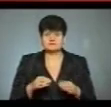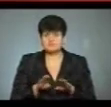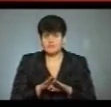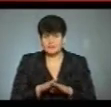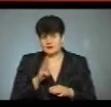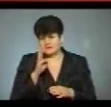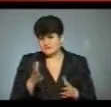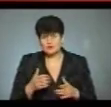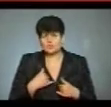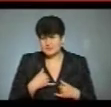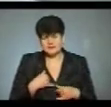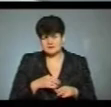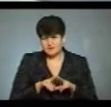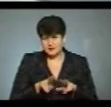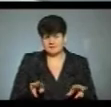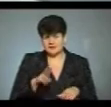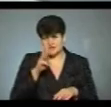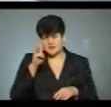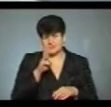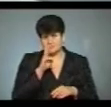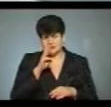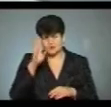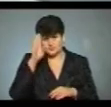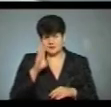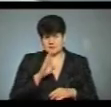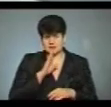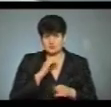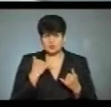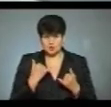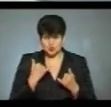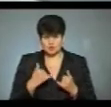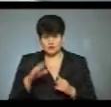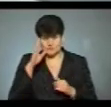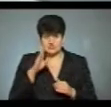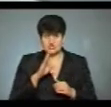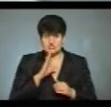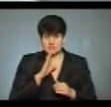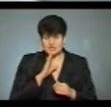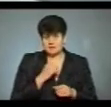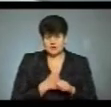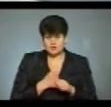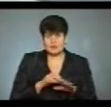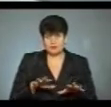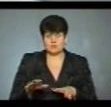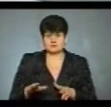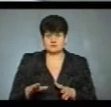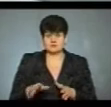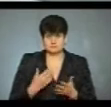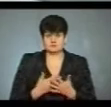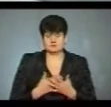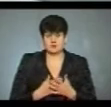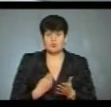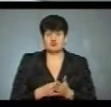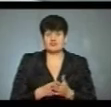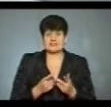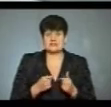жінок. Звичайно, у нас рівна заробітна плата чоловіків і жінок. Якщо сьогодні чи чоловік, чи жінка претендують на якусь посаду, скажімо, в